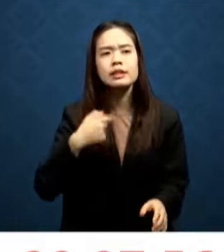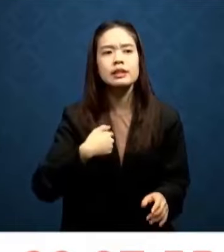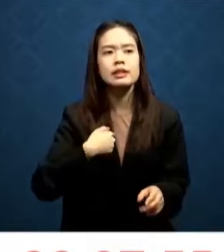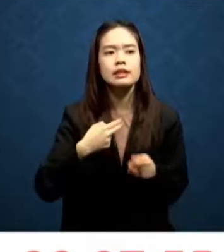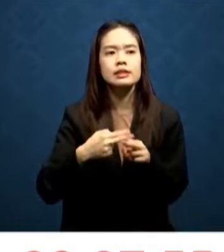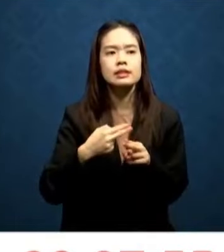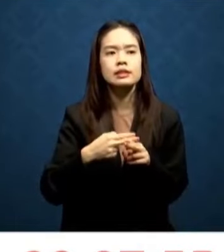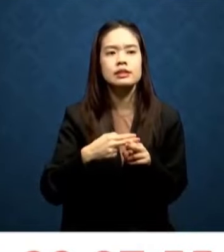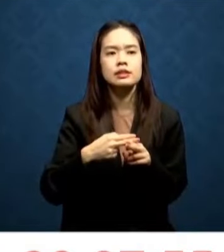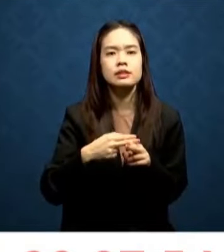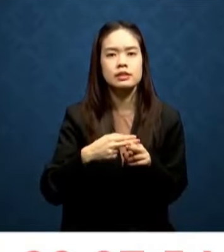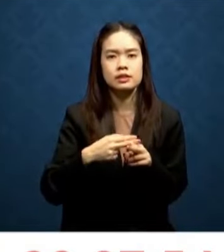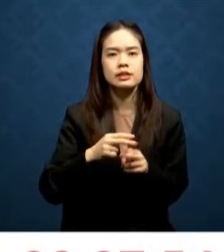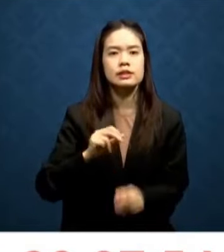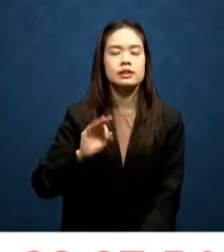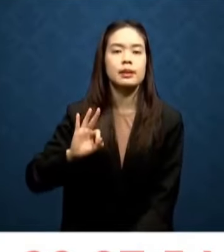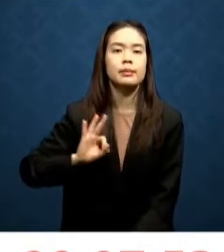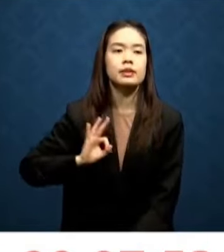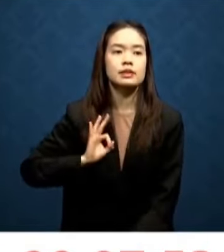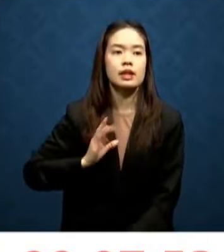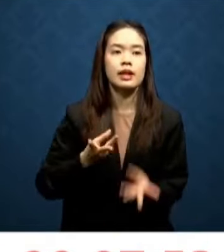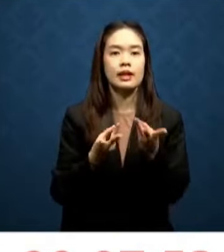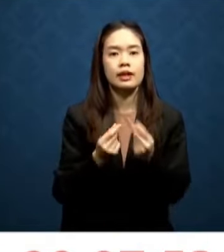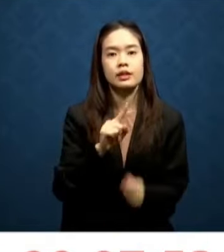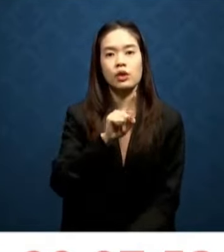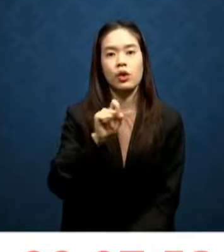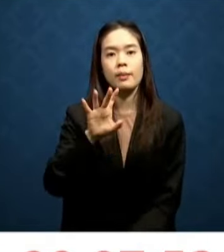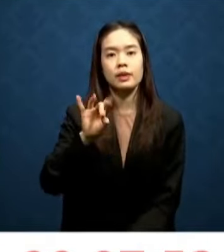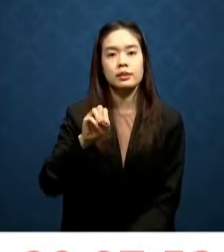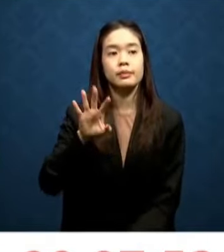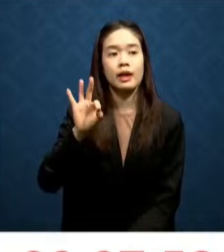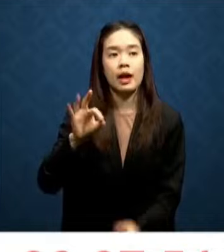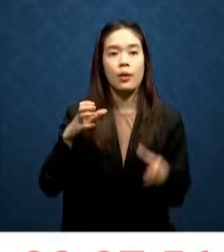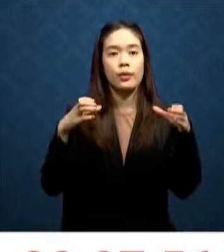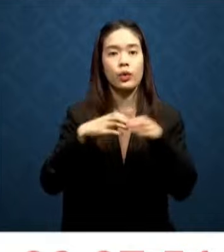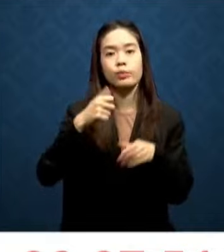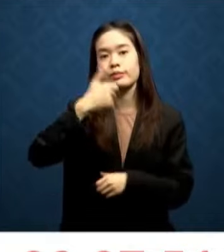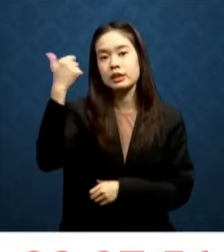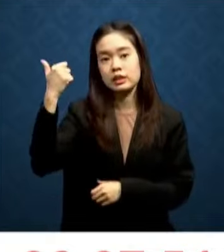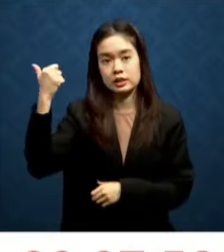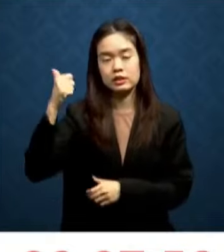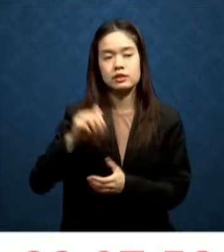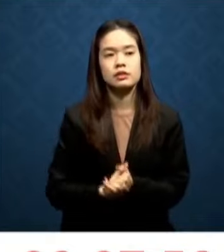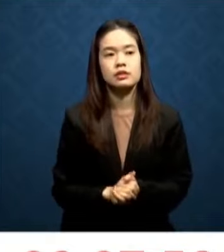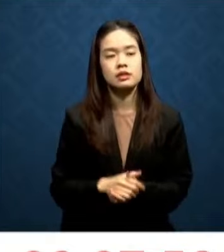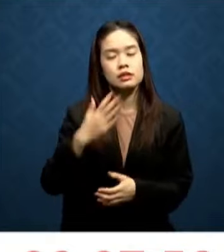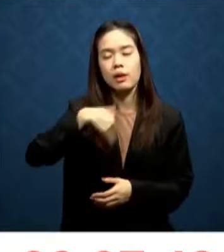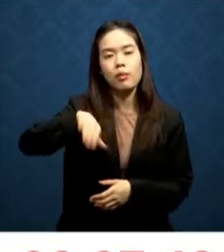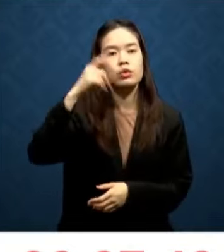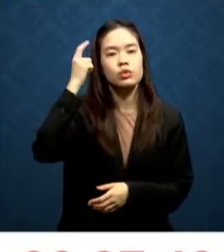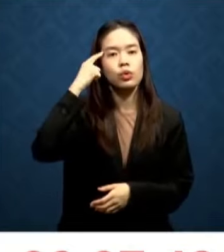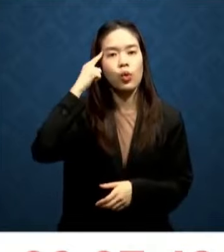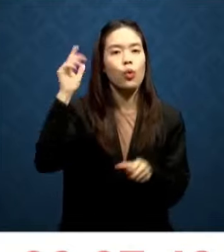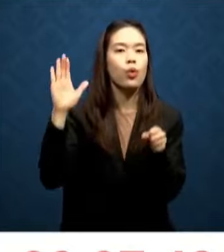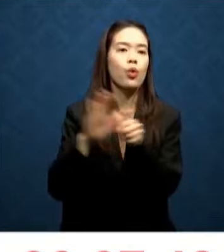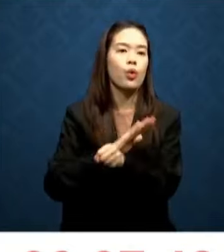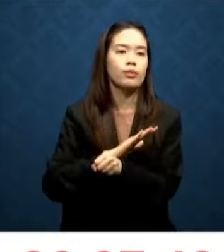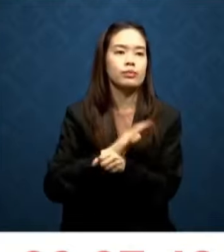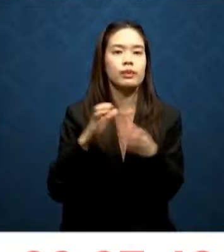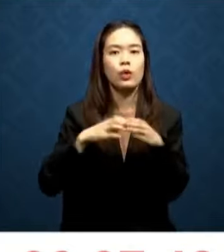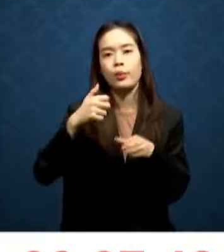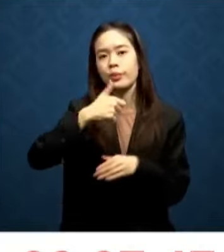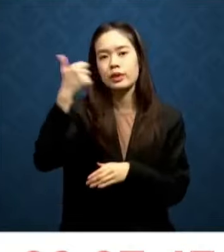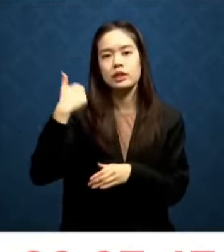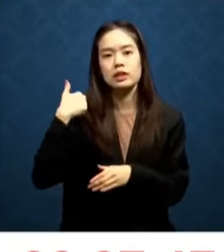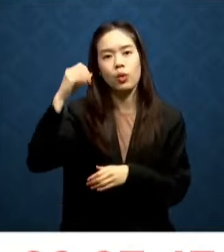ครับสมาชิกวุฒิสภาลำดับที่189กลุ่มอื่นๆนะครับรู้ทุกเรื่องครับกลุ่มอื่นๆนี่เขาเรียกว่ารู้ทุกเรื่องนะฮ